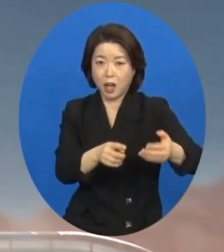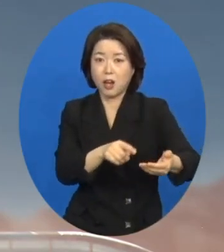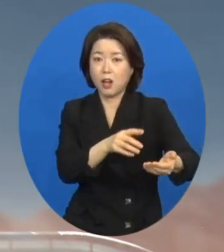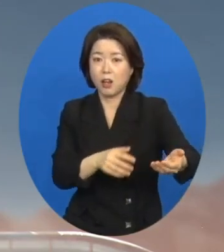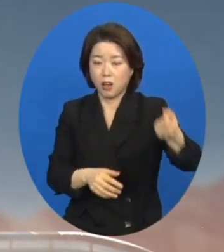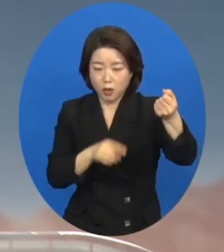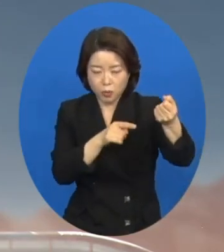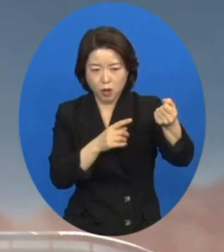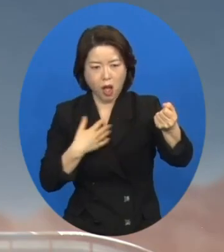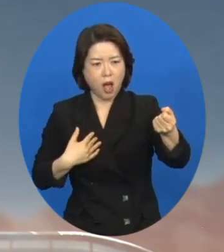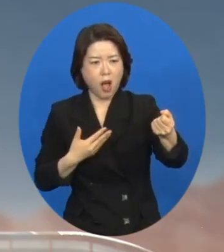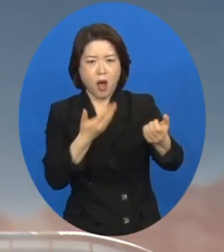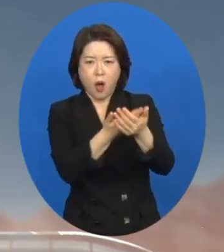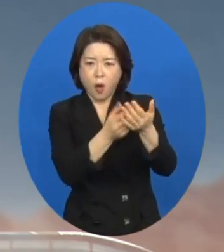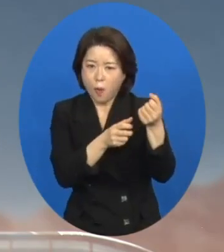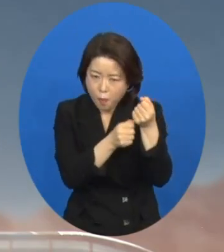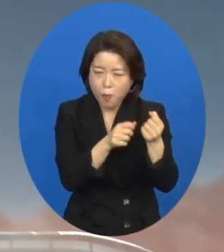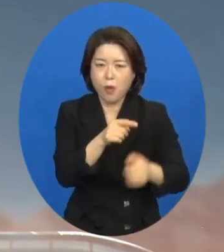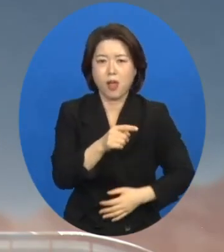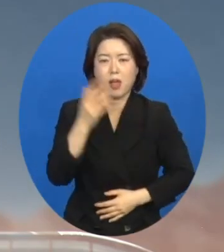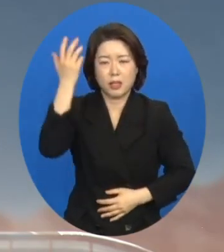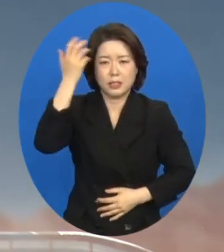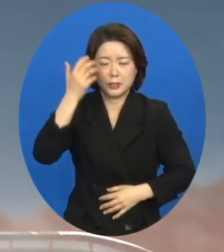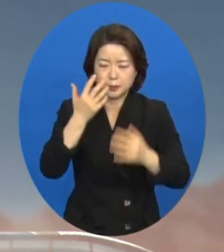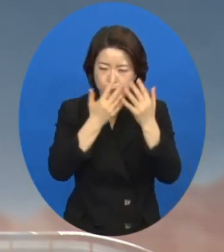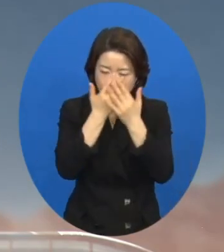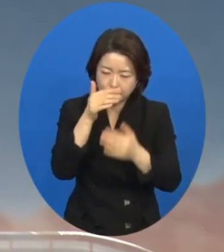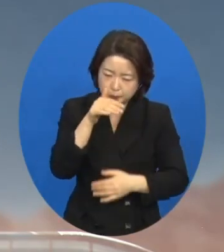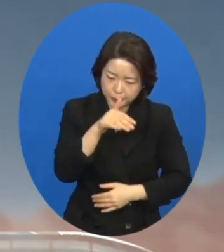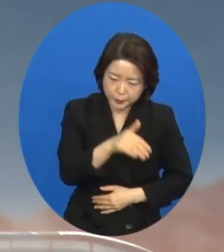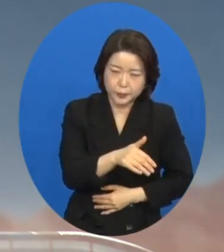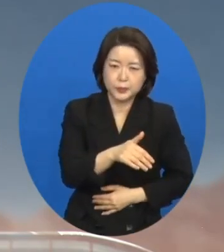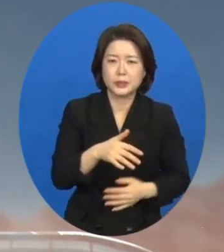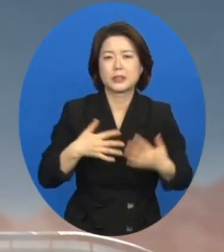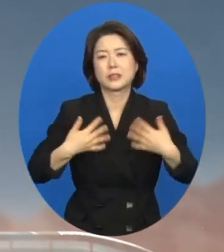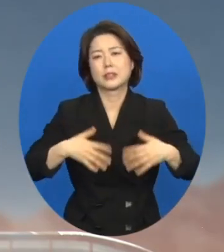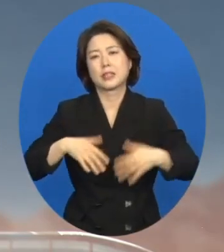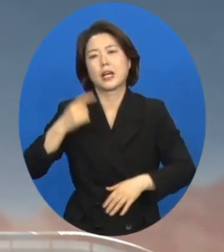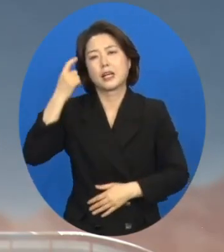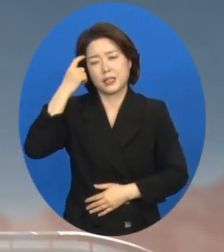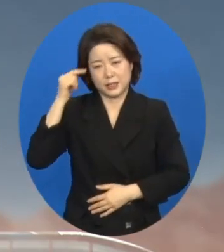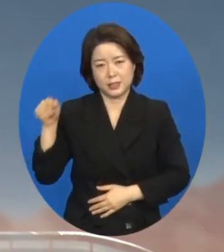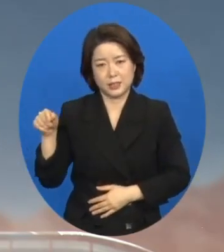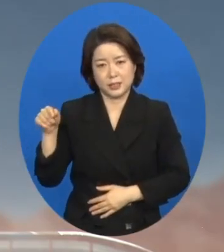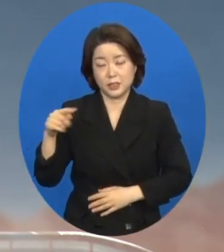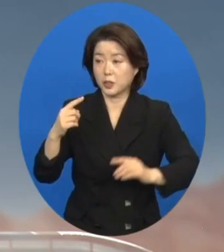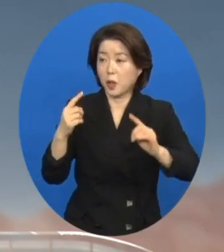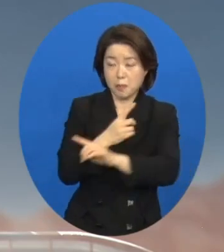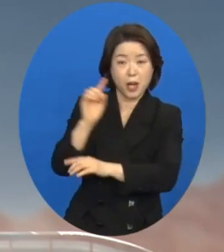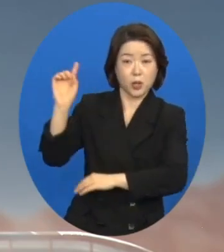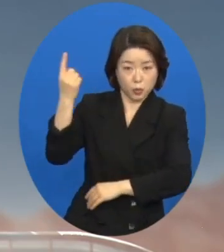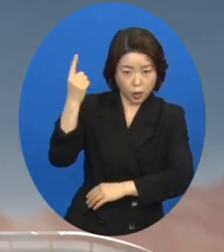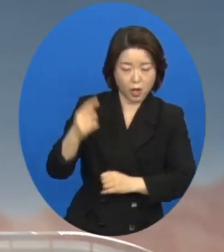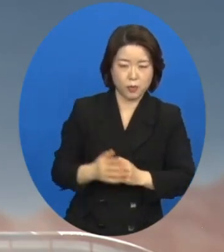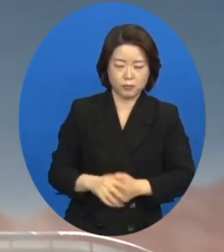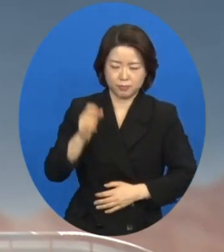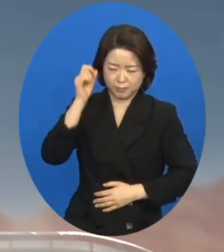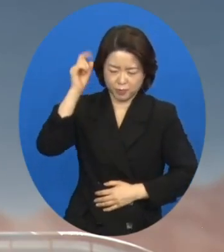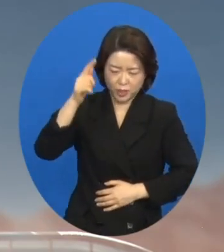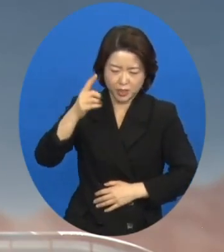영적으로 둔감해지고 약해지고 그렇게 바뀐 다윗을 봐요. 위대한 승리